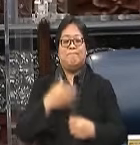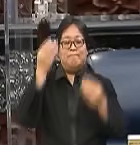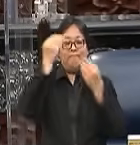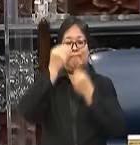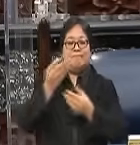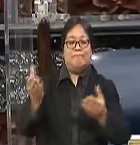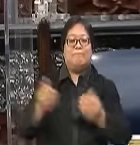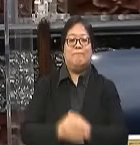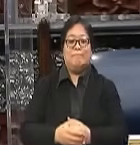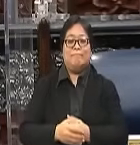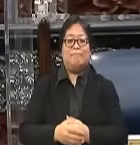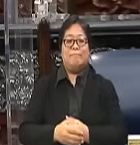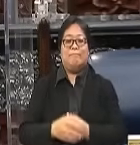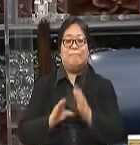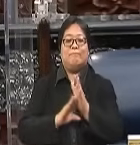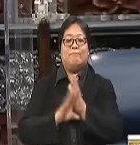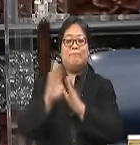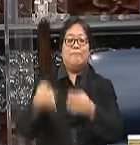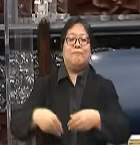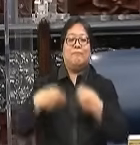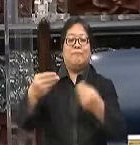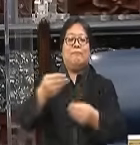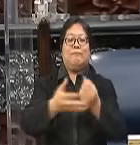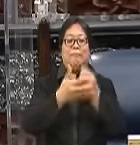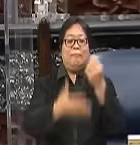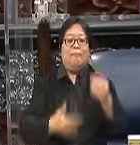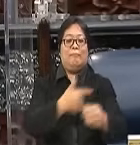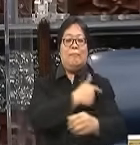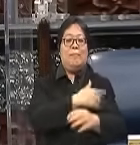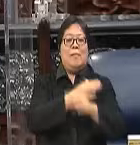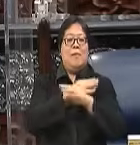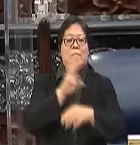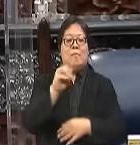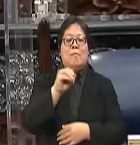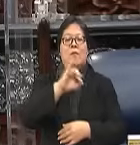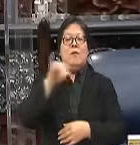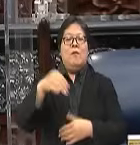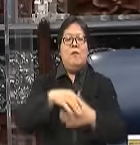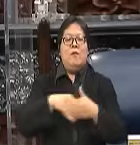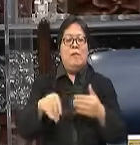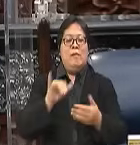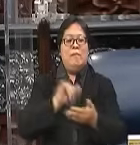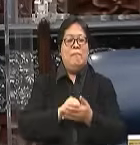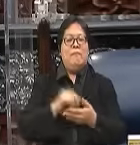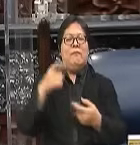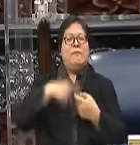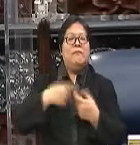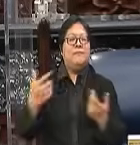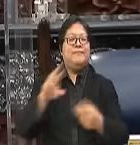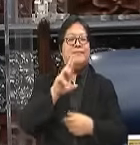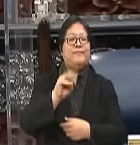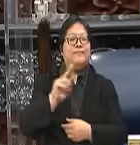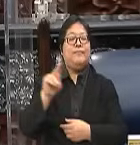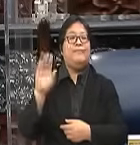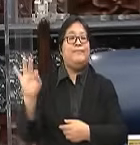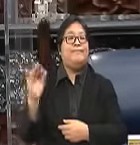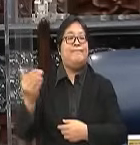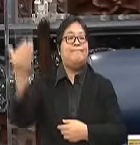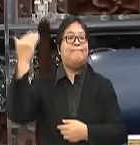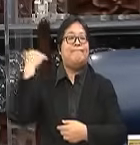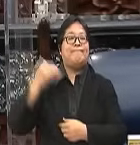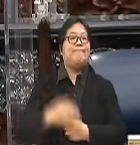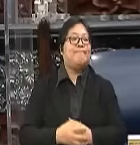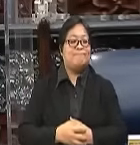ingin menurunkan bahwa pembangunan pemberian dan Auksin sebanyak 60 tuh adalah turunkan daripada rancangan bisa kesembilan